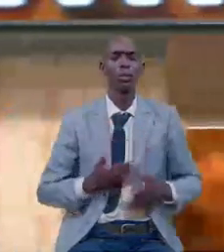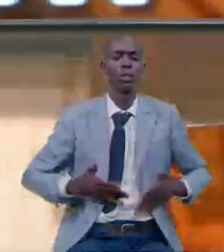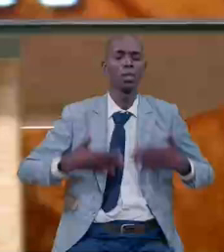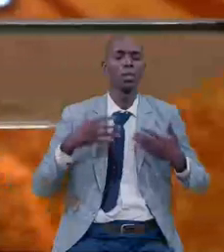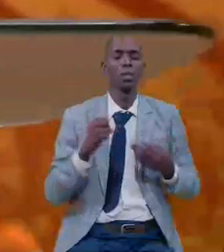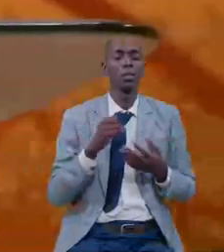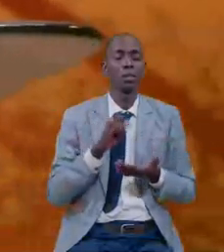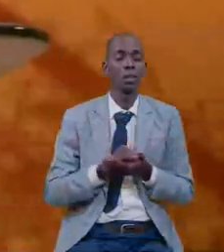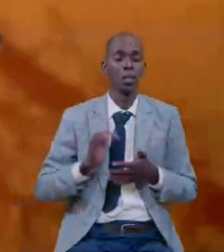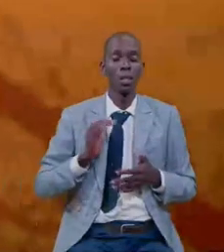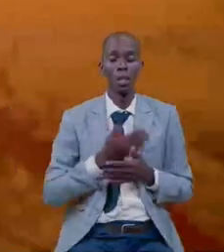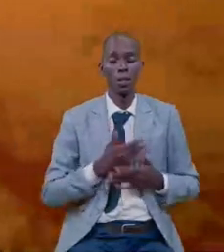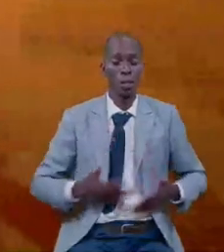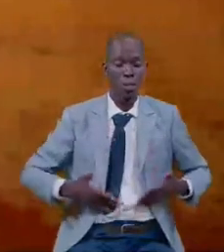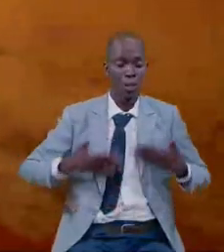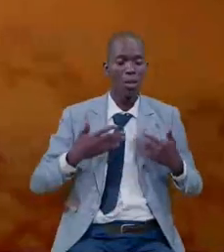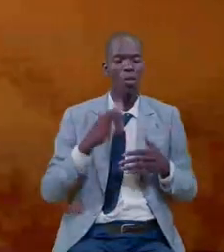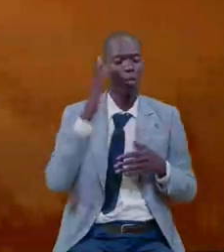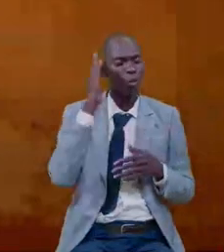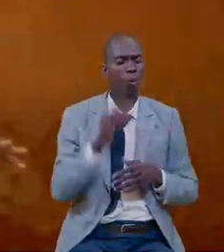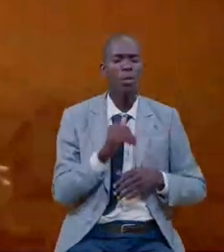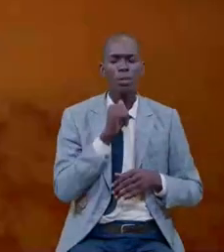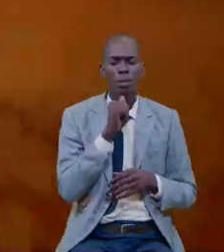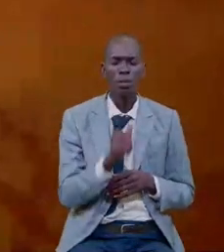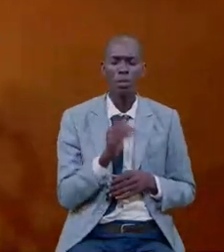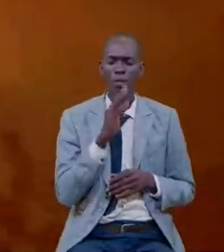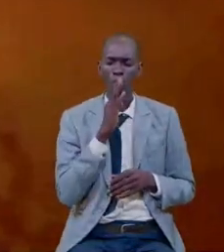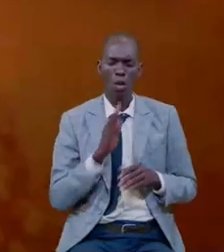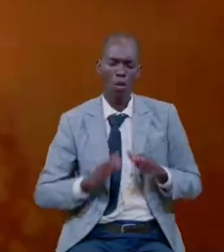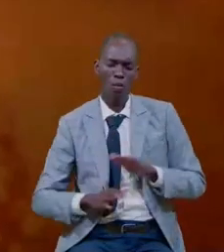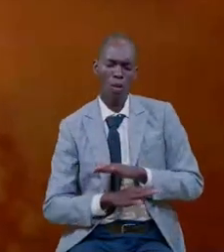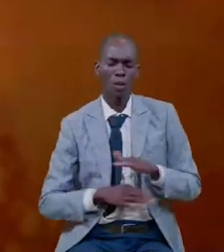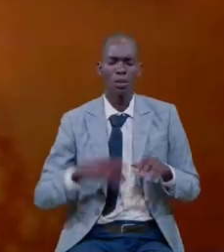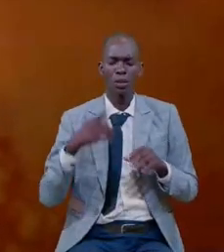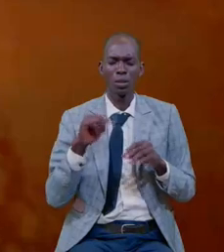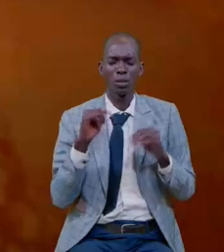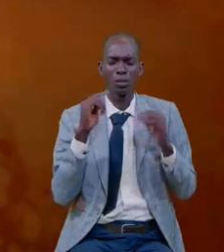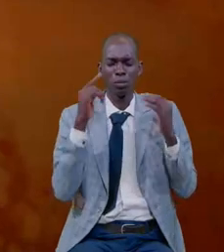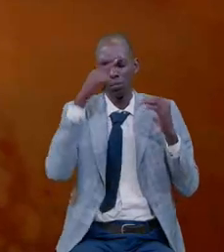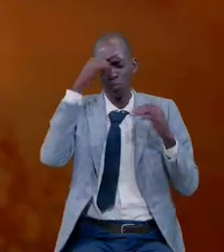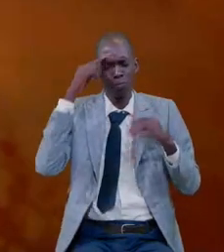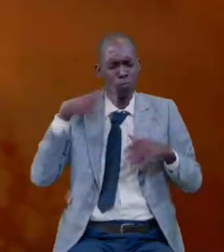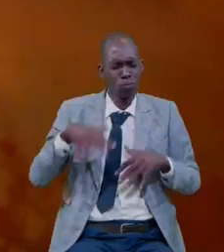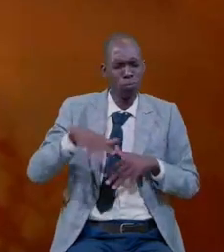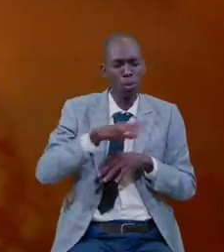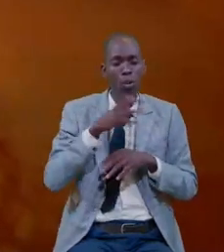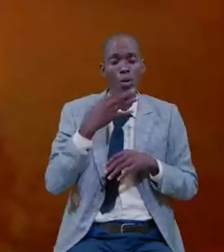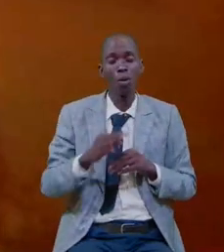Que notre vie ne soit pas vécue à l'ombre d'un homme, mais